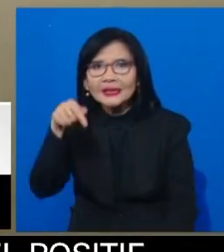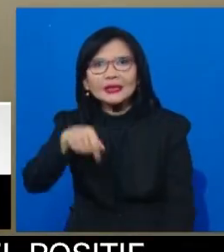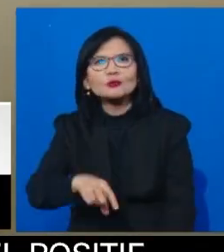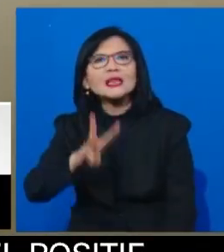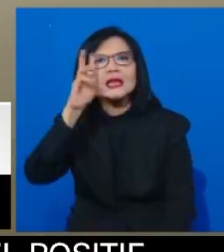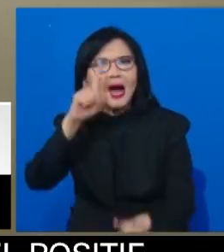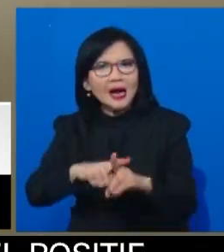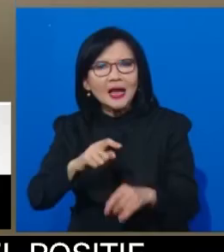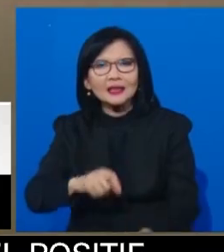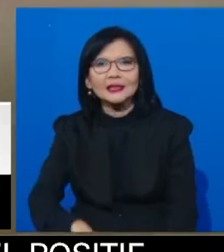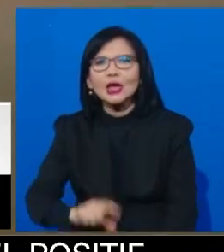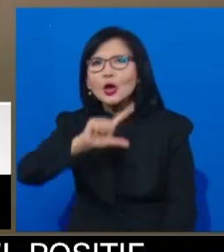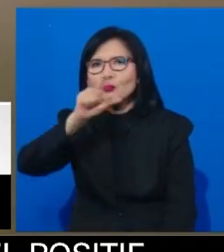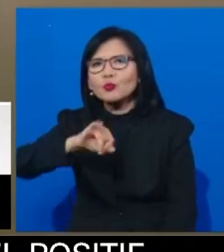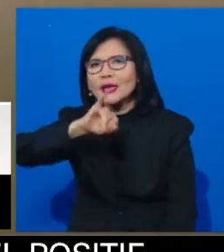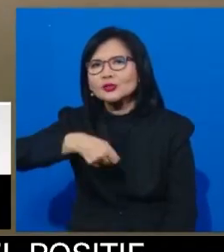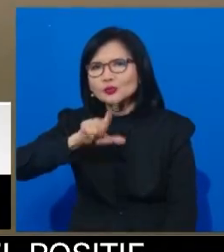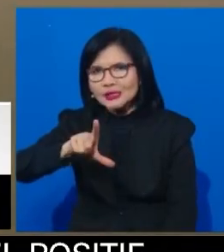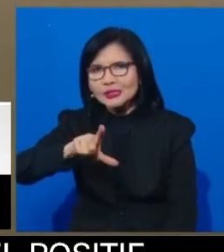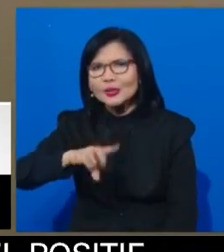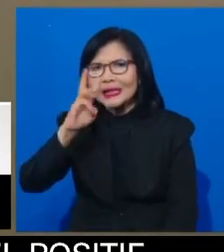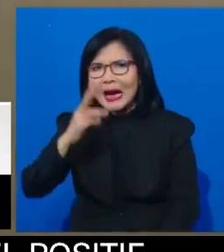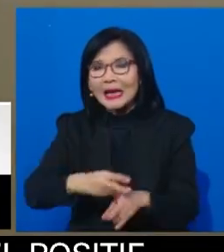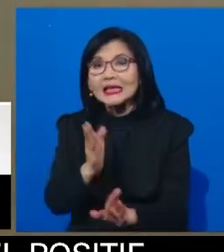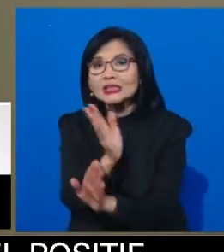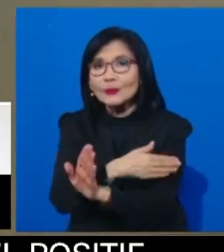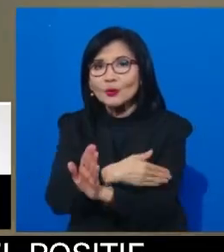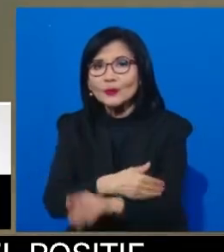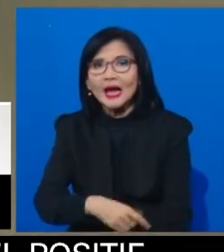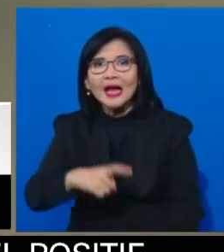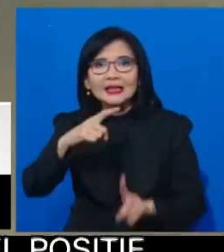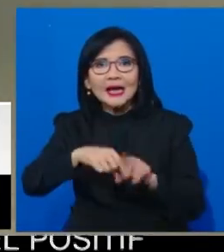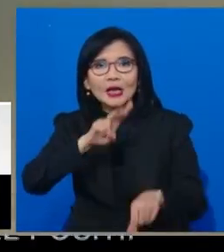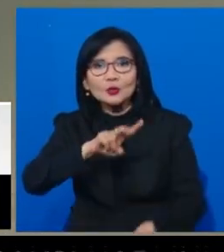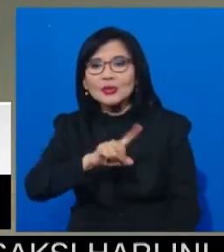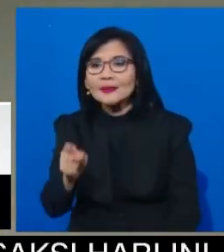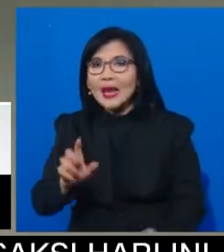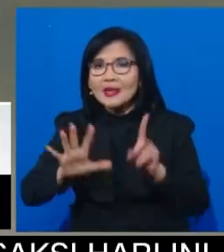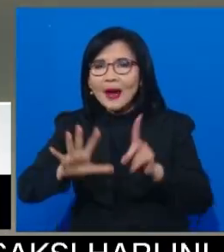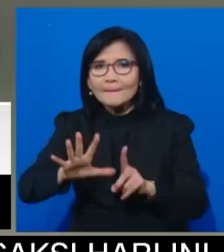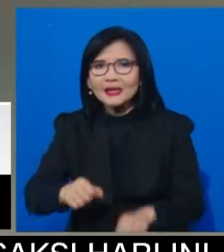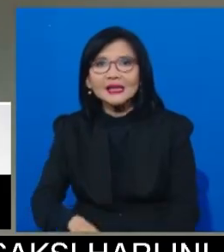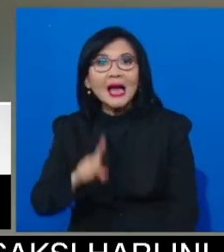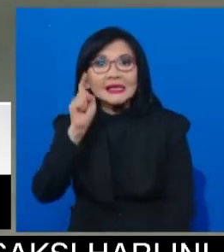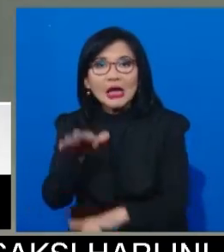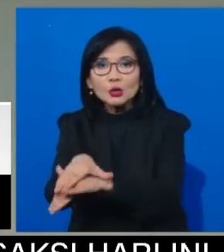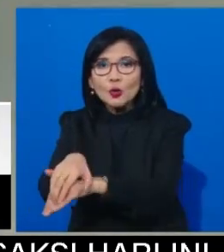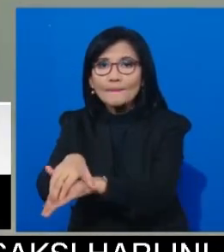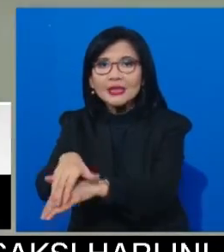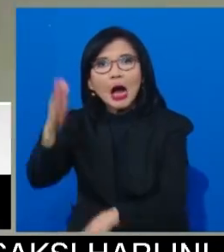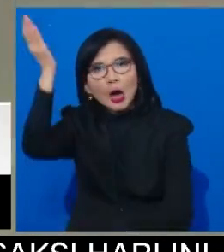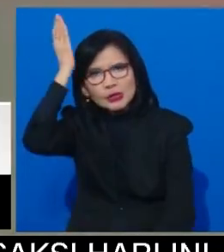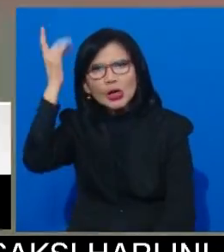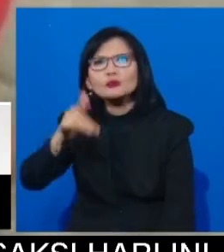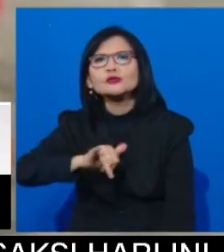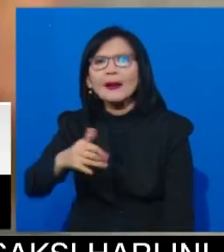ketiga kali pada Juli 2023. Sebelumnya pada 2 dan 15 Juli lalu, seekor penyu hijau juga terdampar di